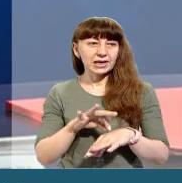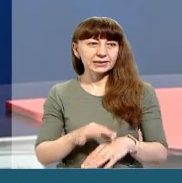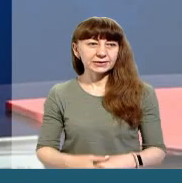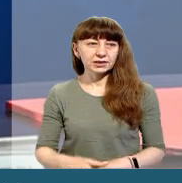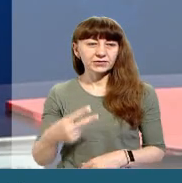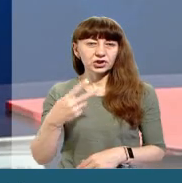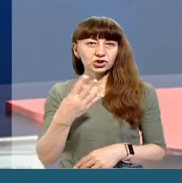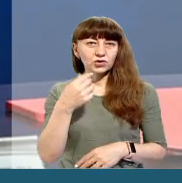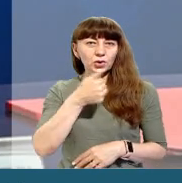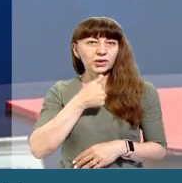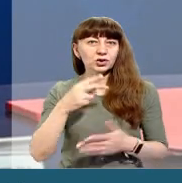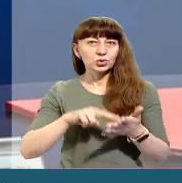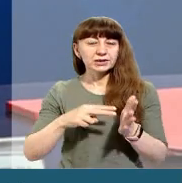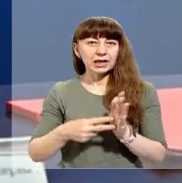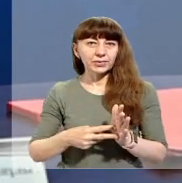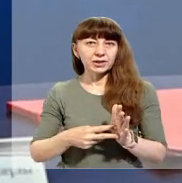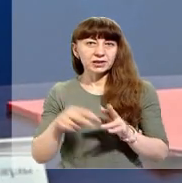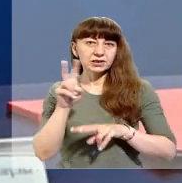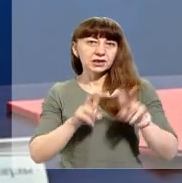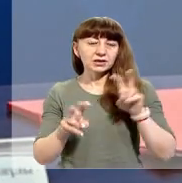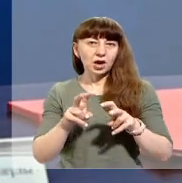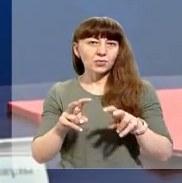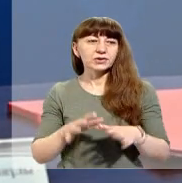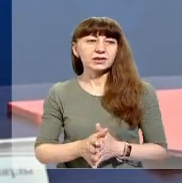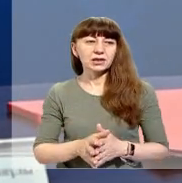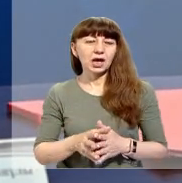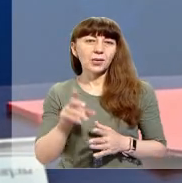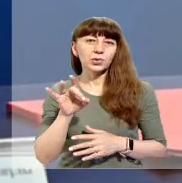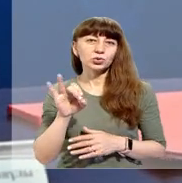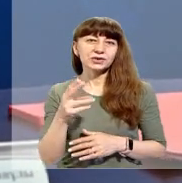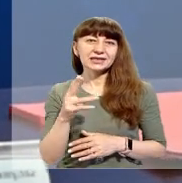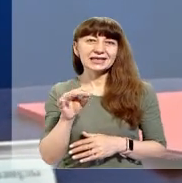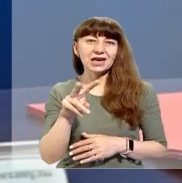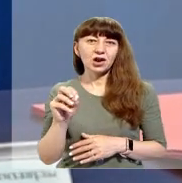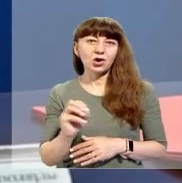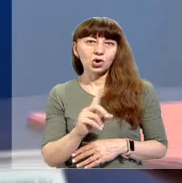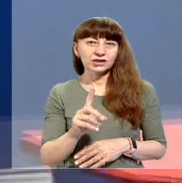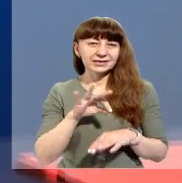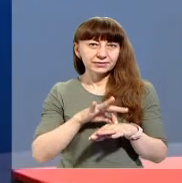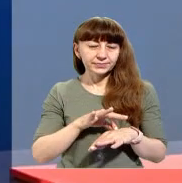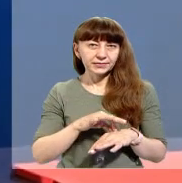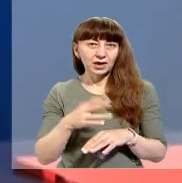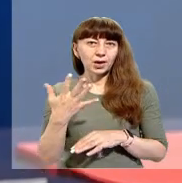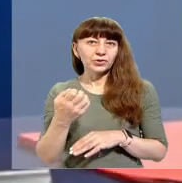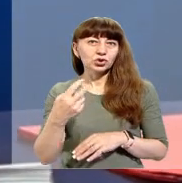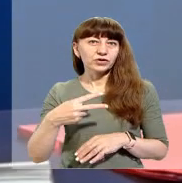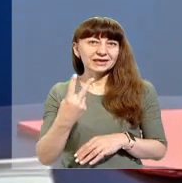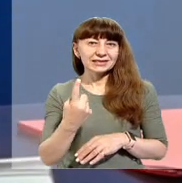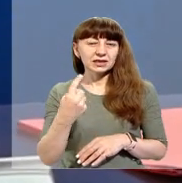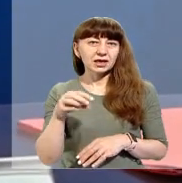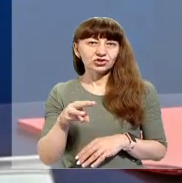Атап айтқанда 2024 жылы ірі қара малдың бруцеллезіне 521 854 бас. Ұсақ мал